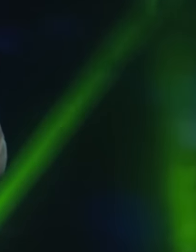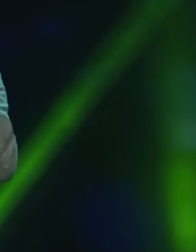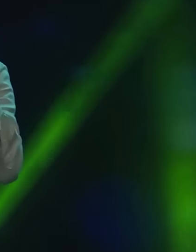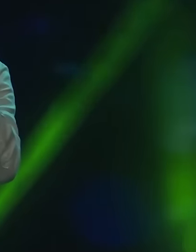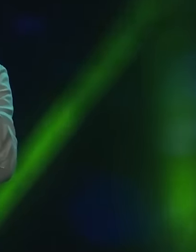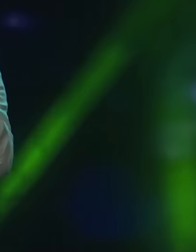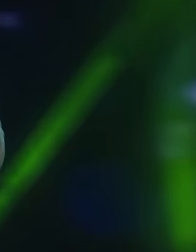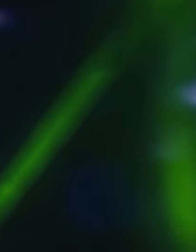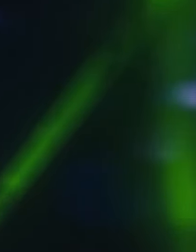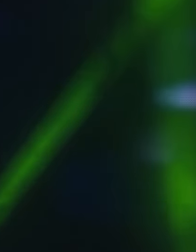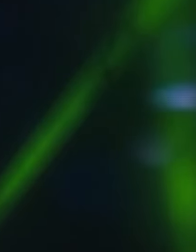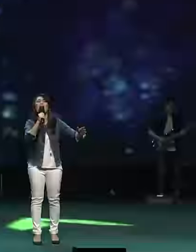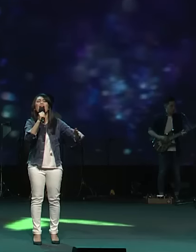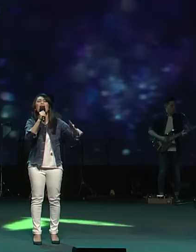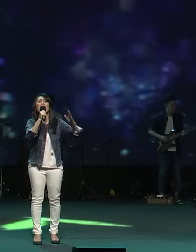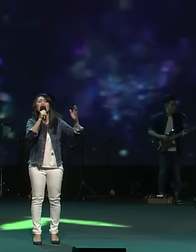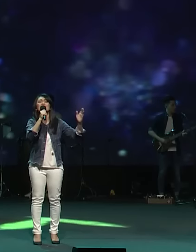Tuhan,